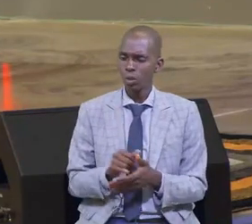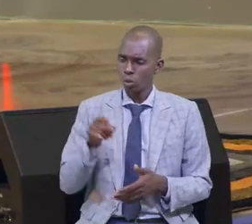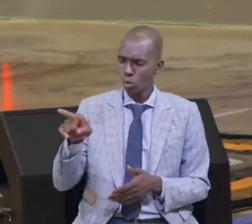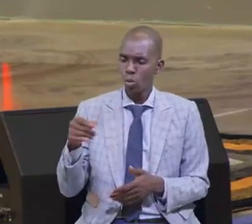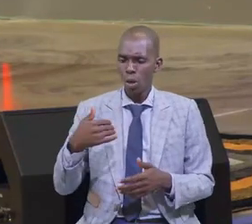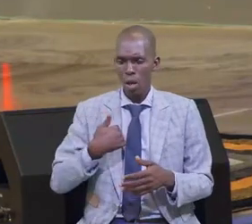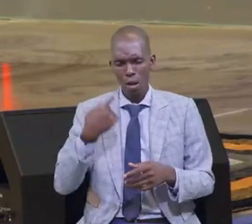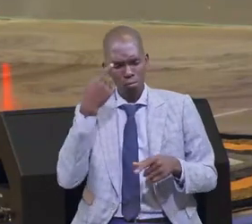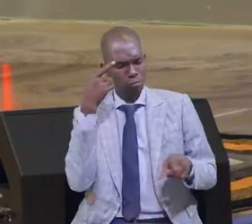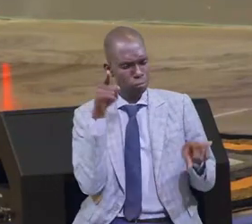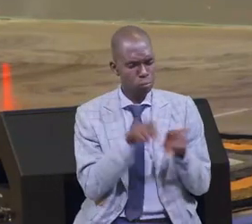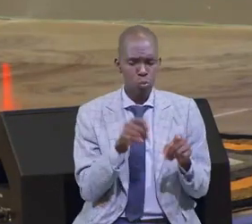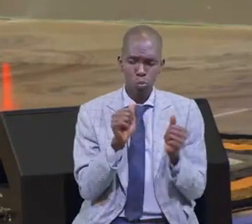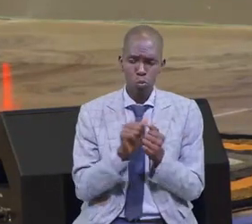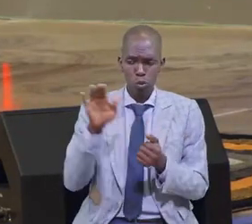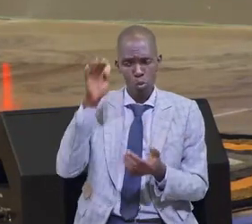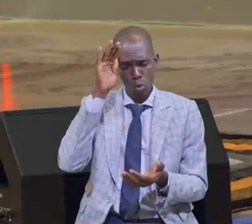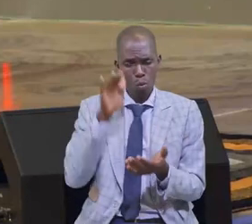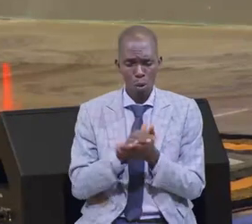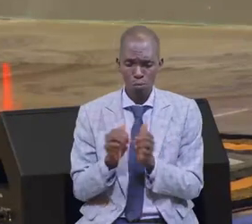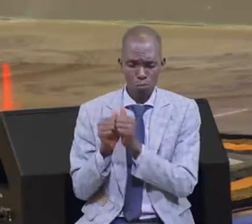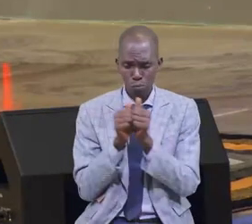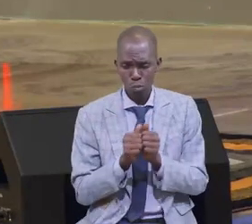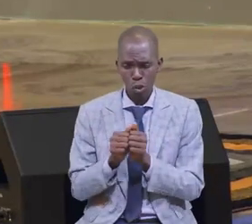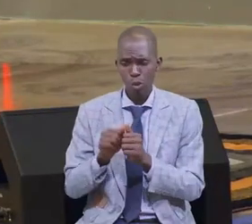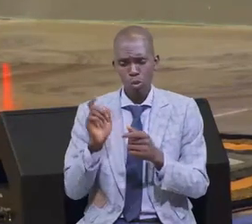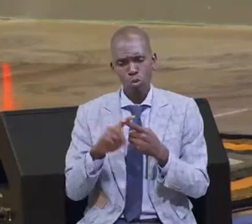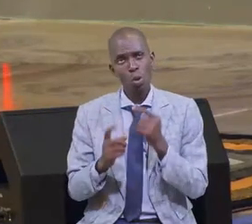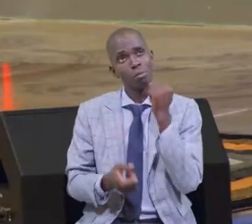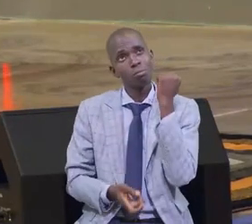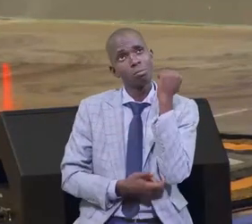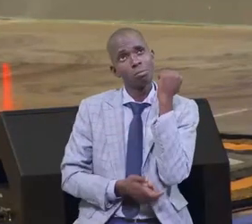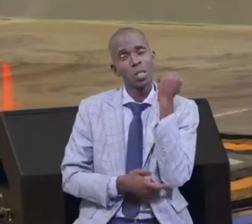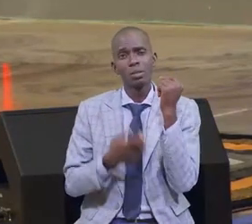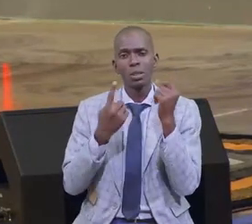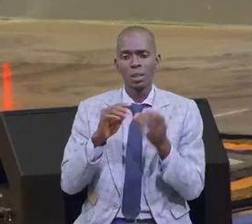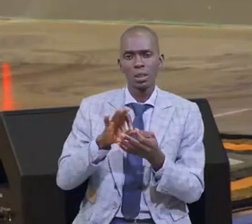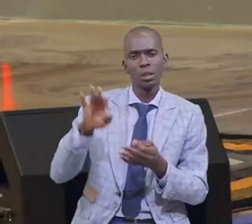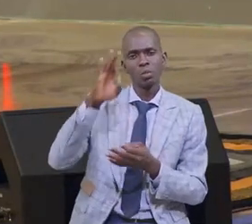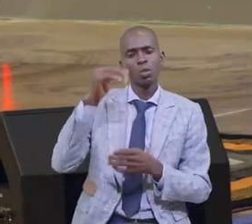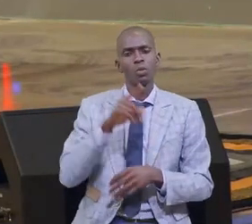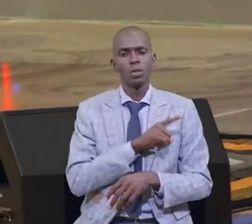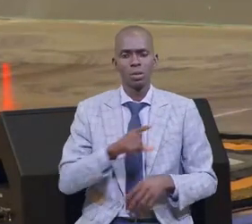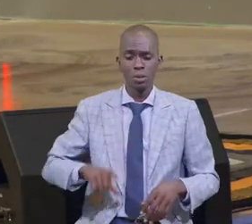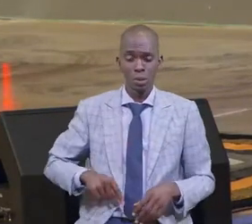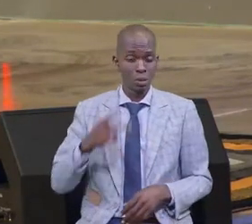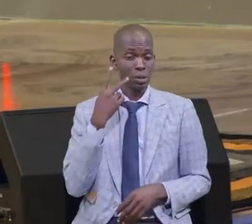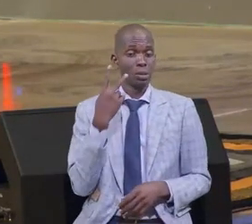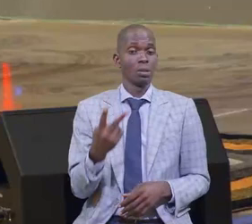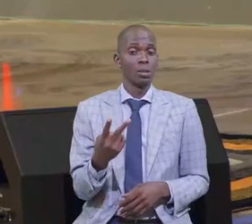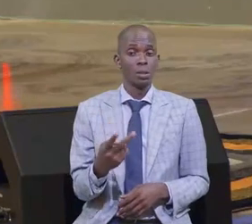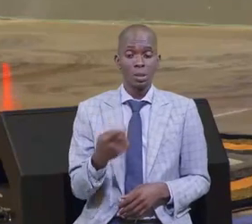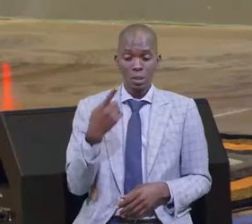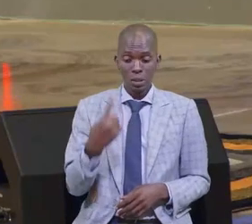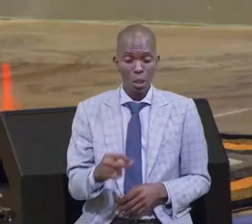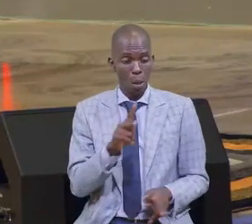êtes-vous accordé pour tenter l'Esprit du Seigneur ?» Voici, ceux